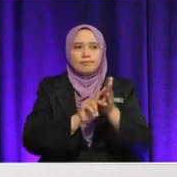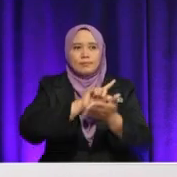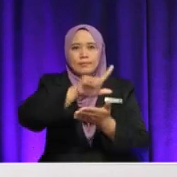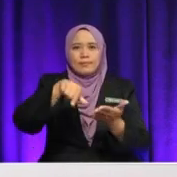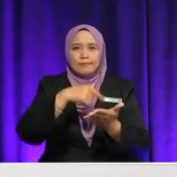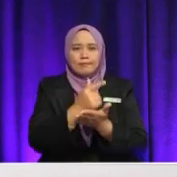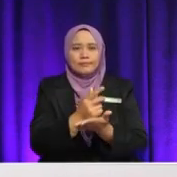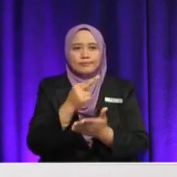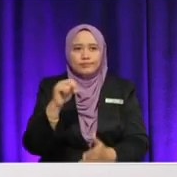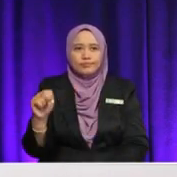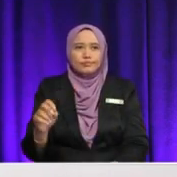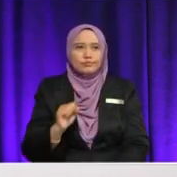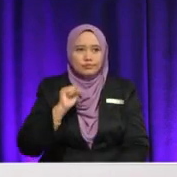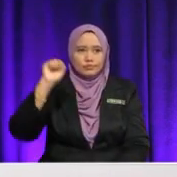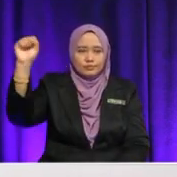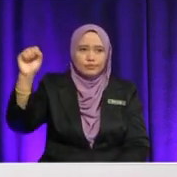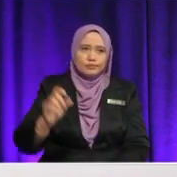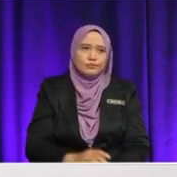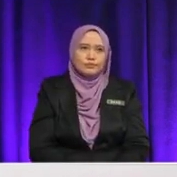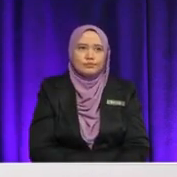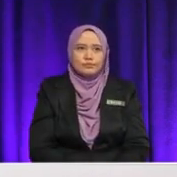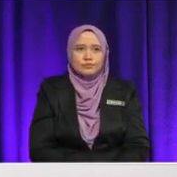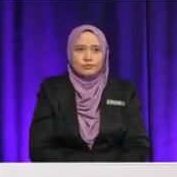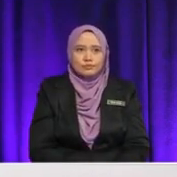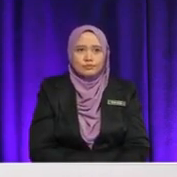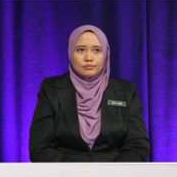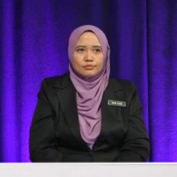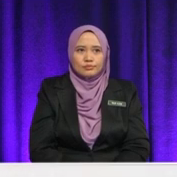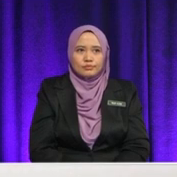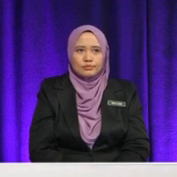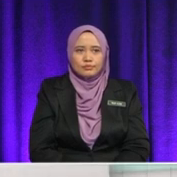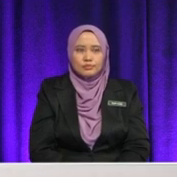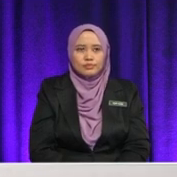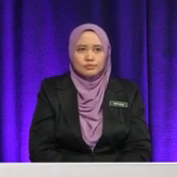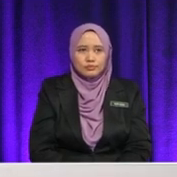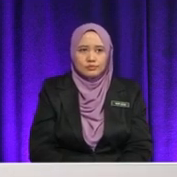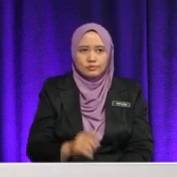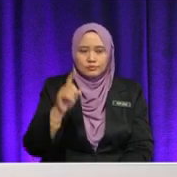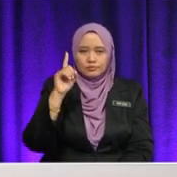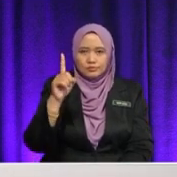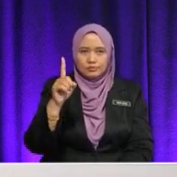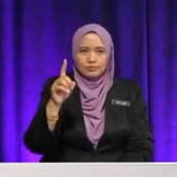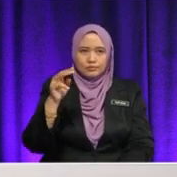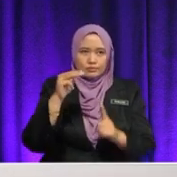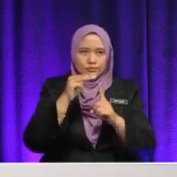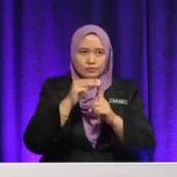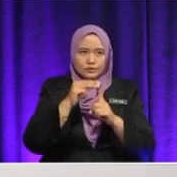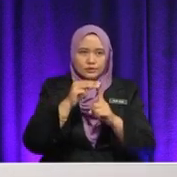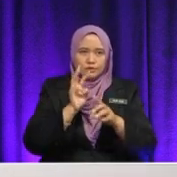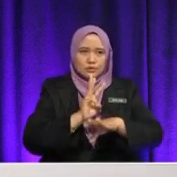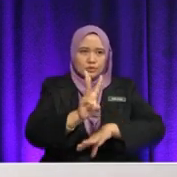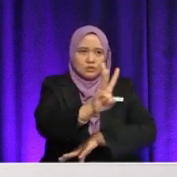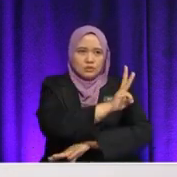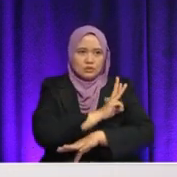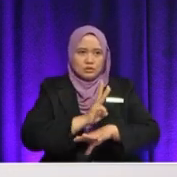jadi kali secara ringkas soal perbandingan satu markas sudah berada di kawasan satu markadi keseluruhan dan